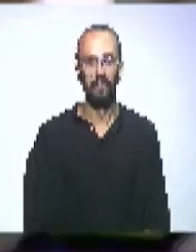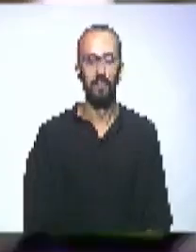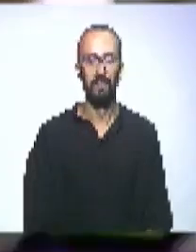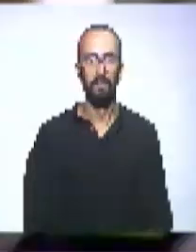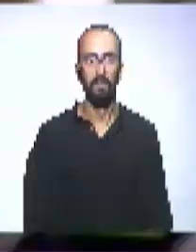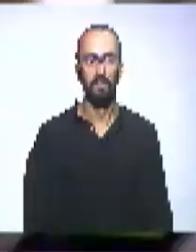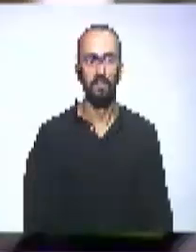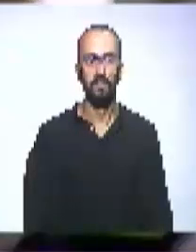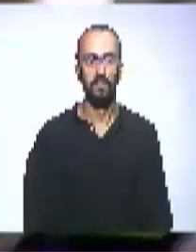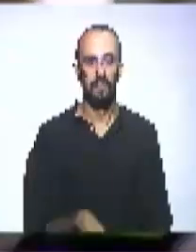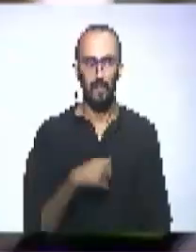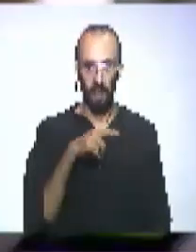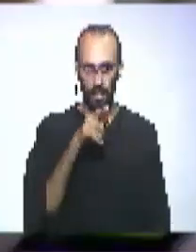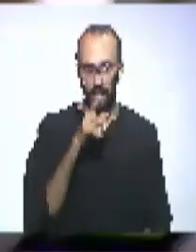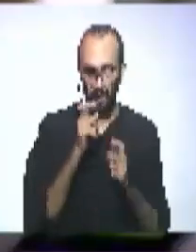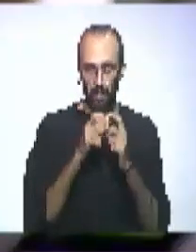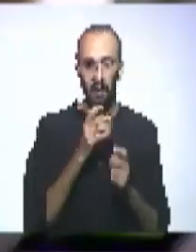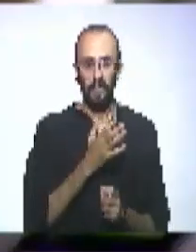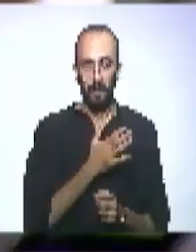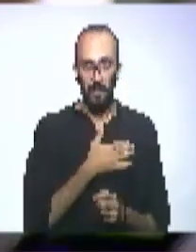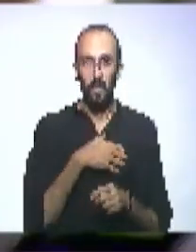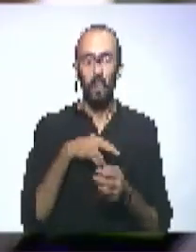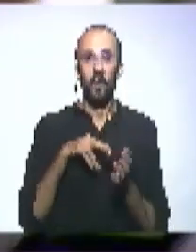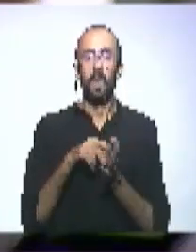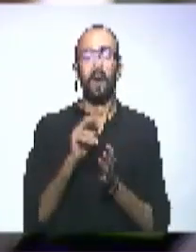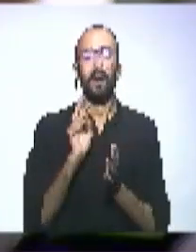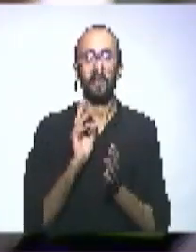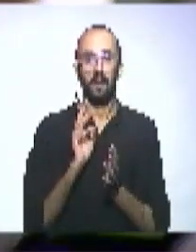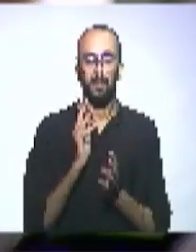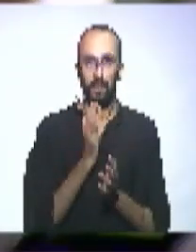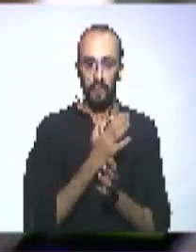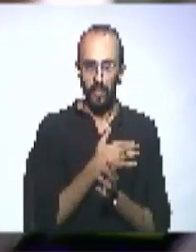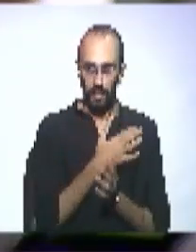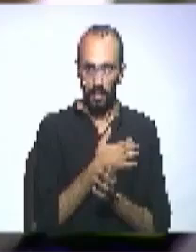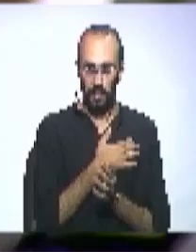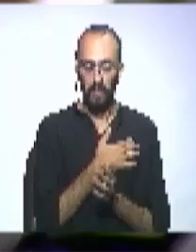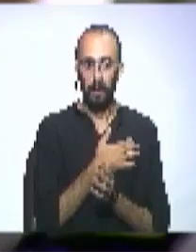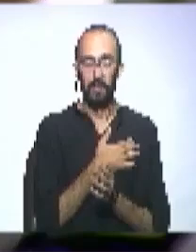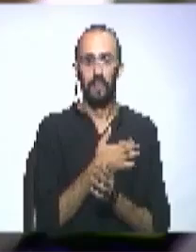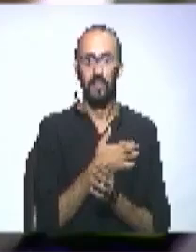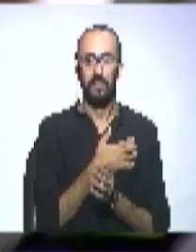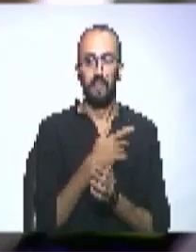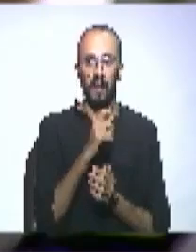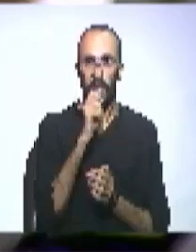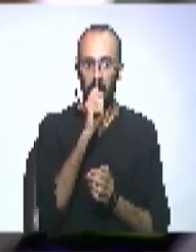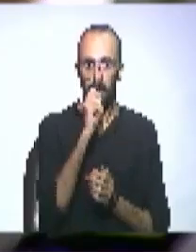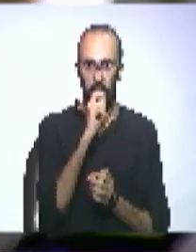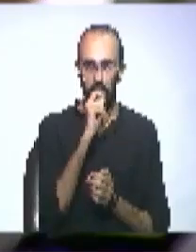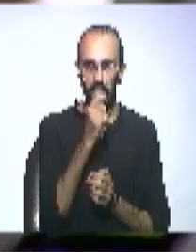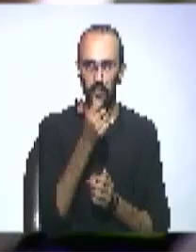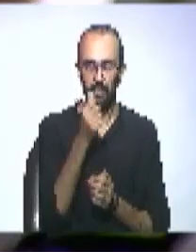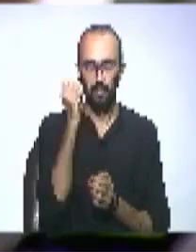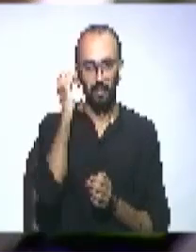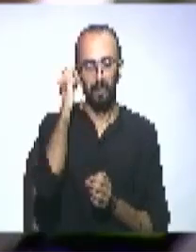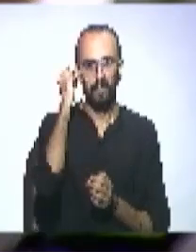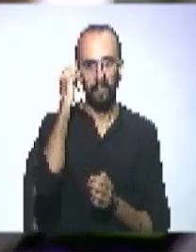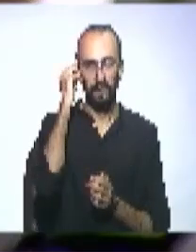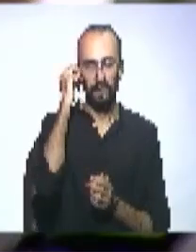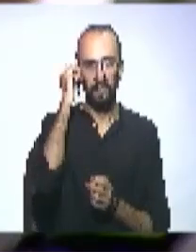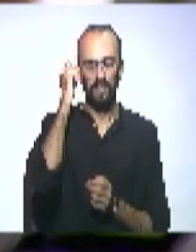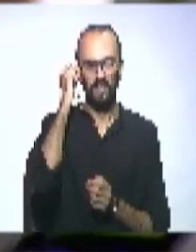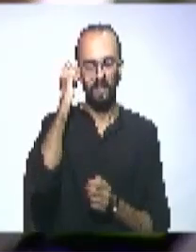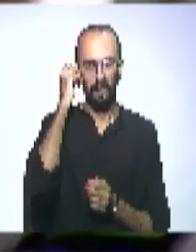الفراخ دي صدور ووراك. الصدور بتبقى يعني لحمة شوية، الوراك بتبقى